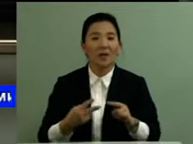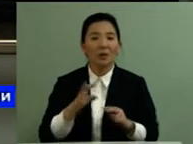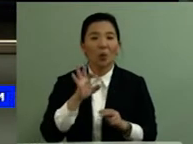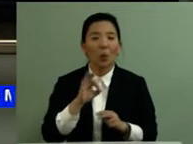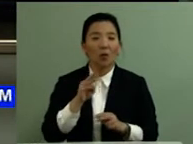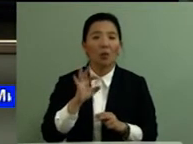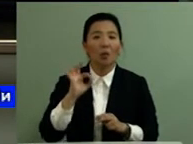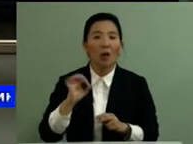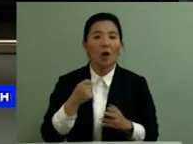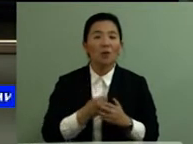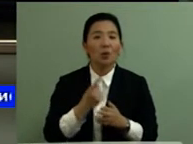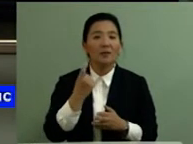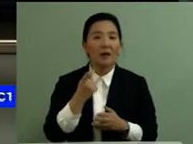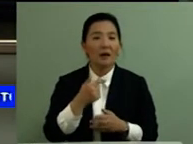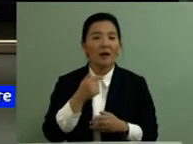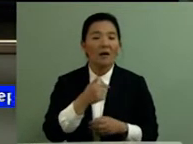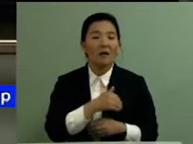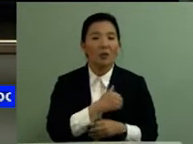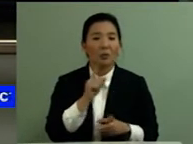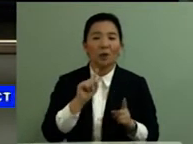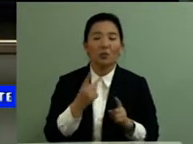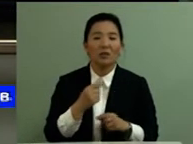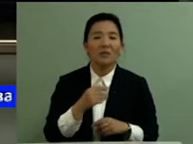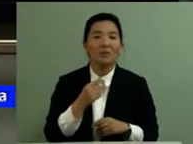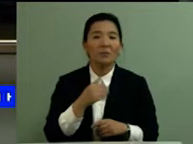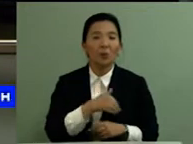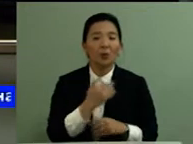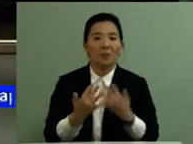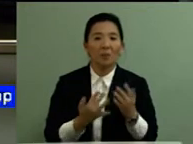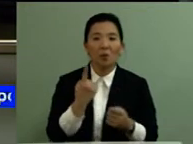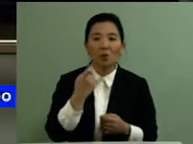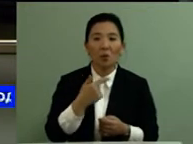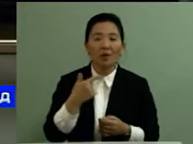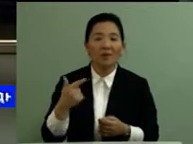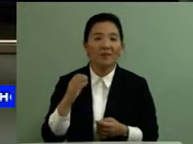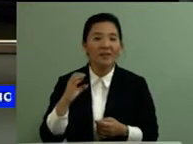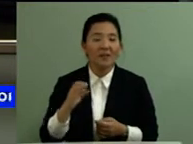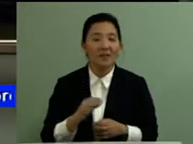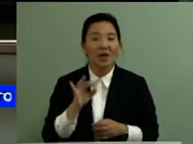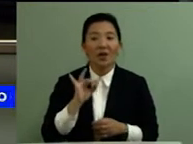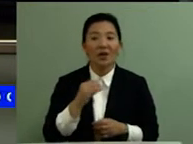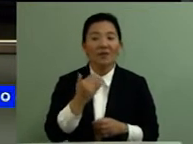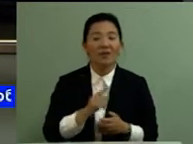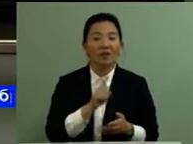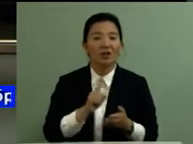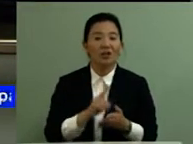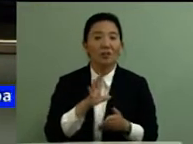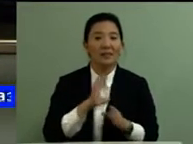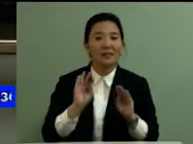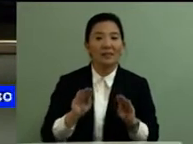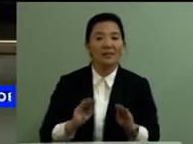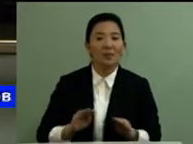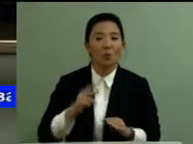от 0 до 100 градусов, потому что температура кипения 100 градусов Цельсия. И вы должны были